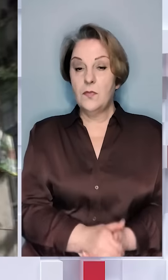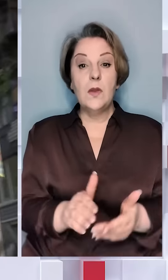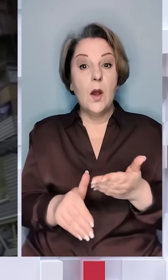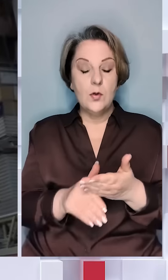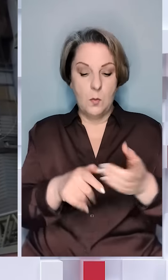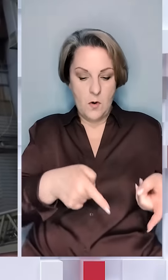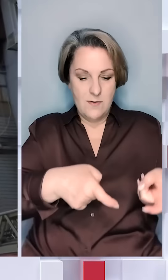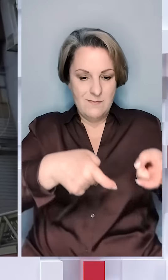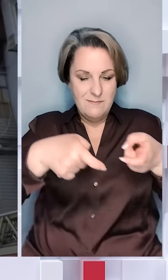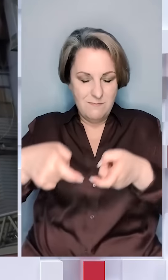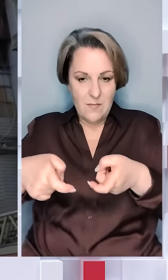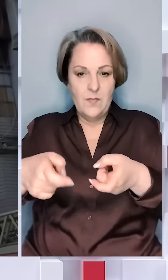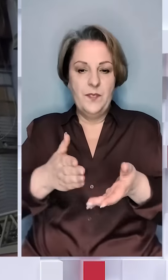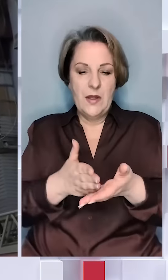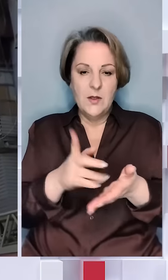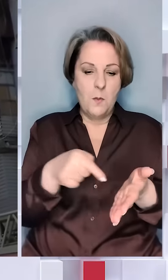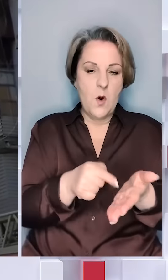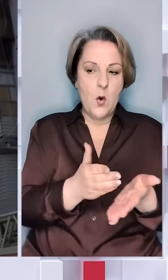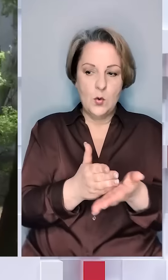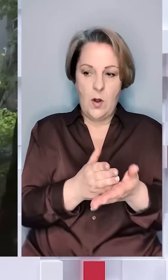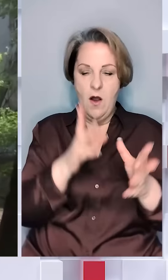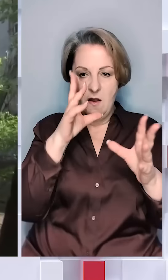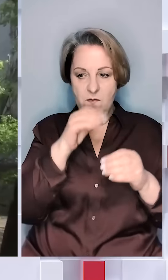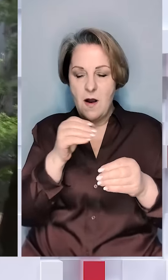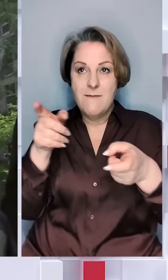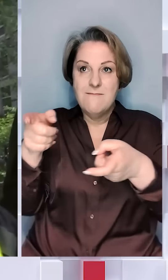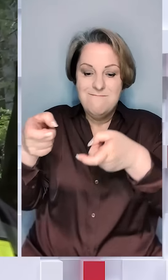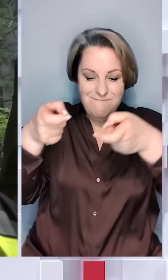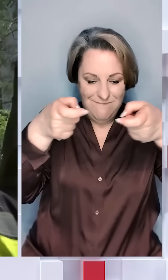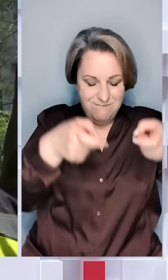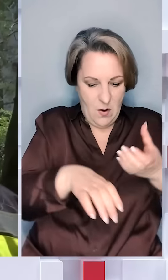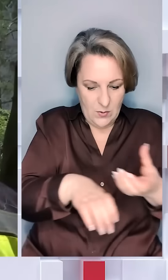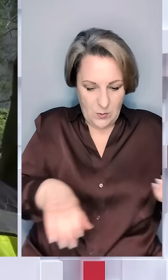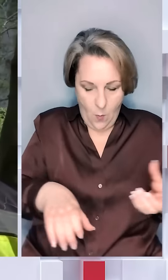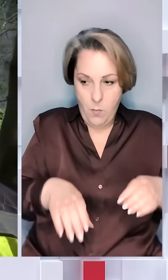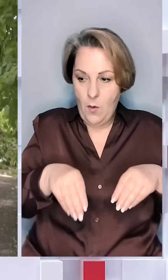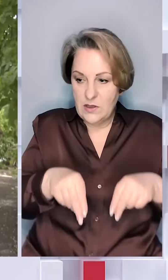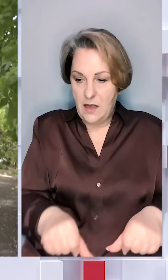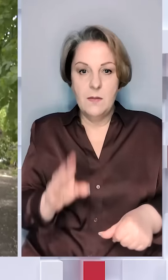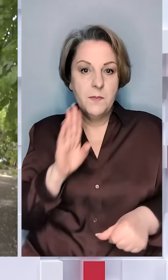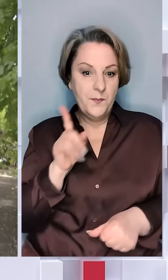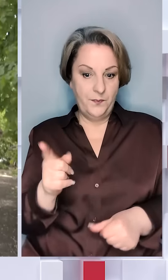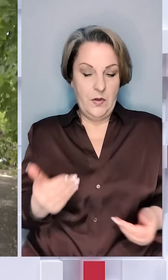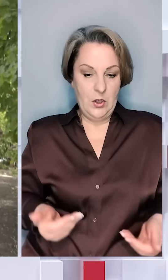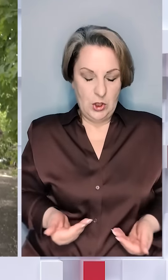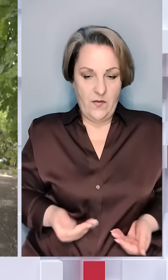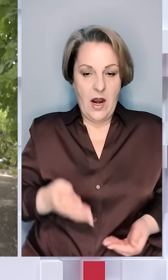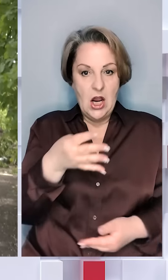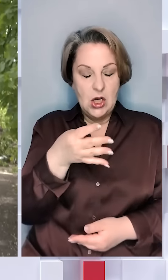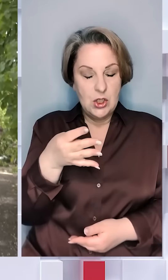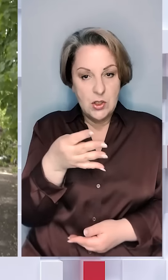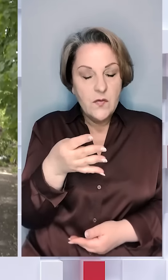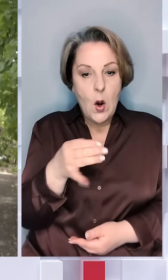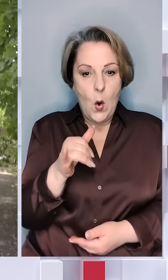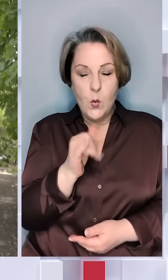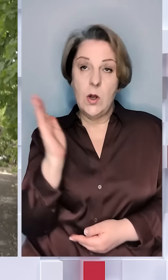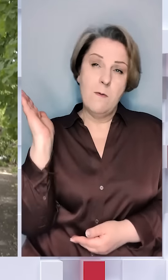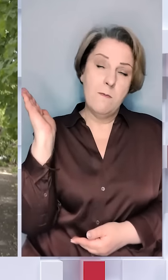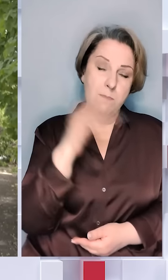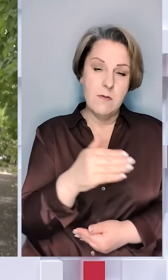За допомогою крану надзвичайникам та комунальникам вдалося спустити велетенський стовбур на землю. Пані Олена живе на 4-му поверсі,